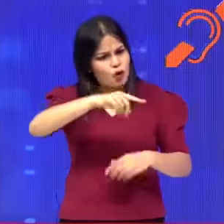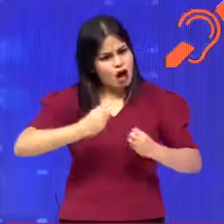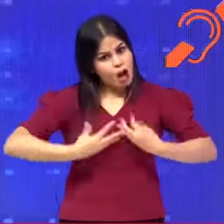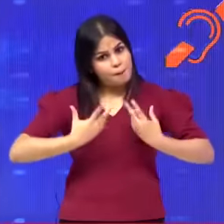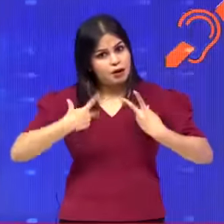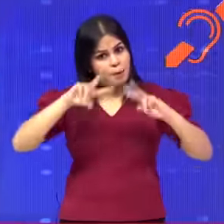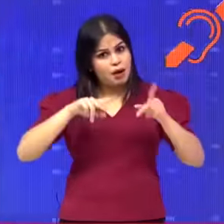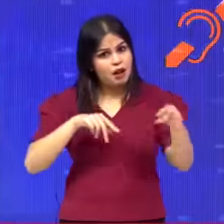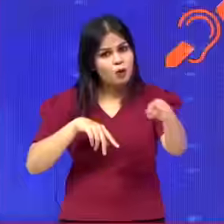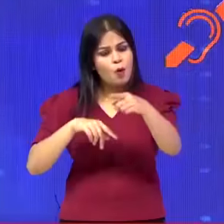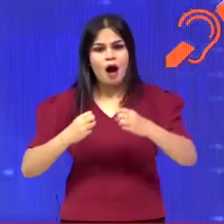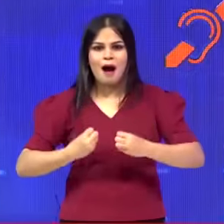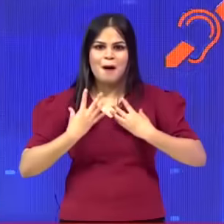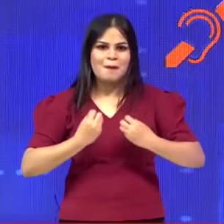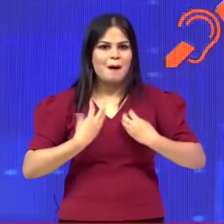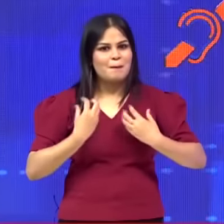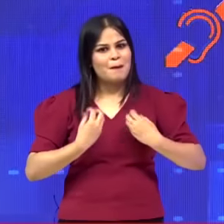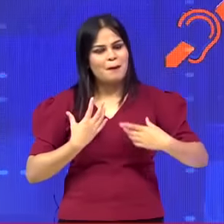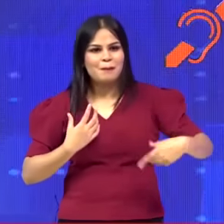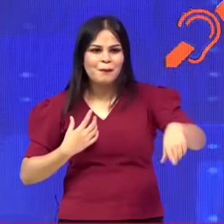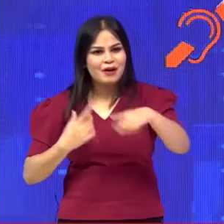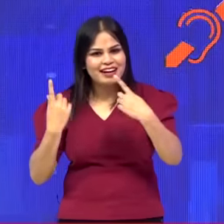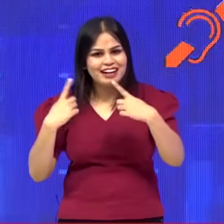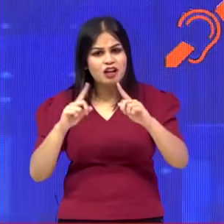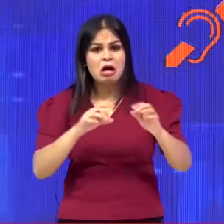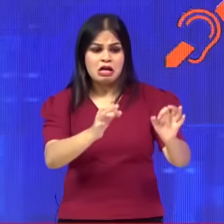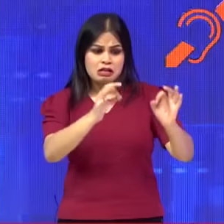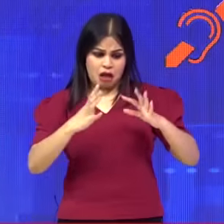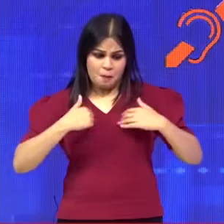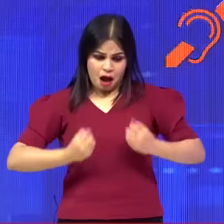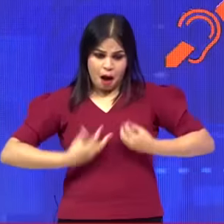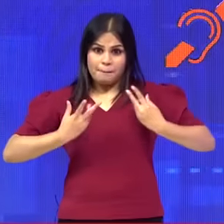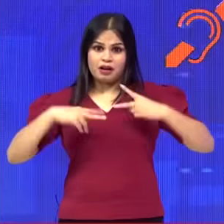कितने खुश हैं, कितने खुश हैं। इतनी खुशी मुझे नहीं चाहिए।